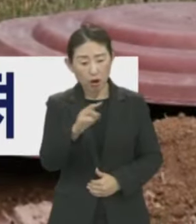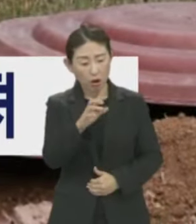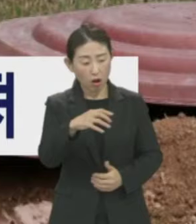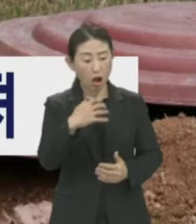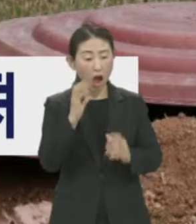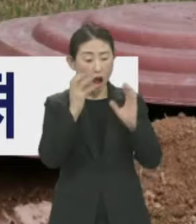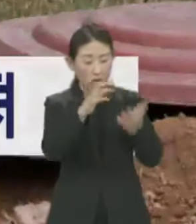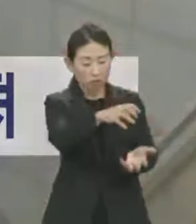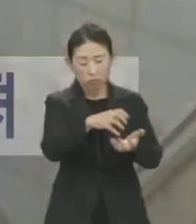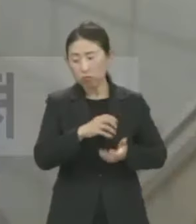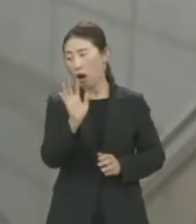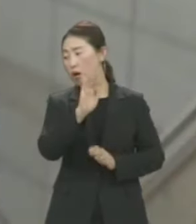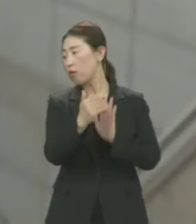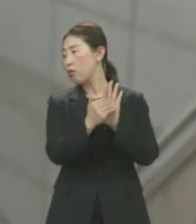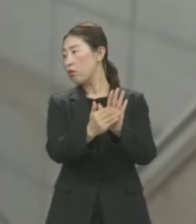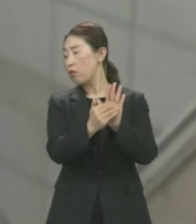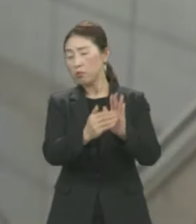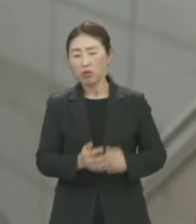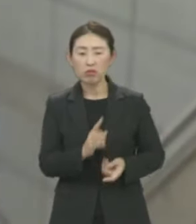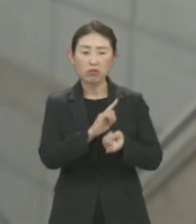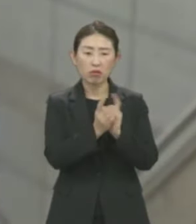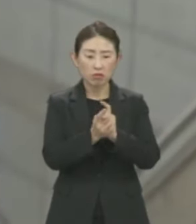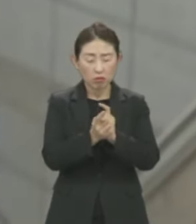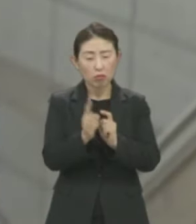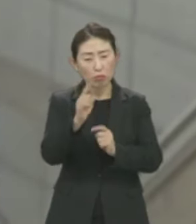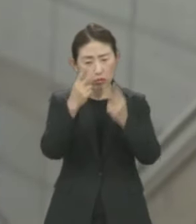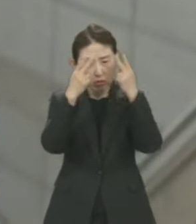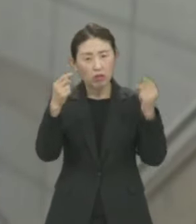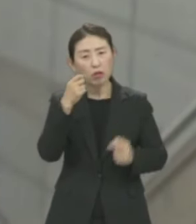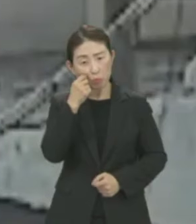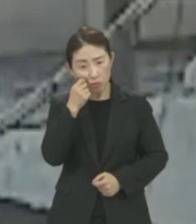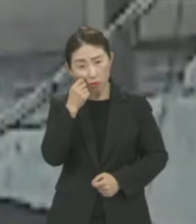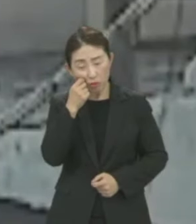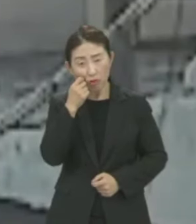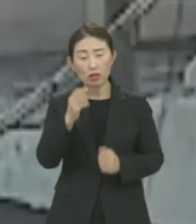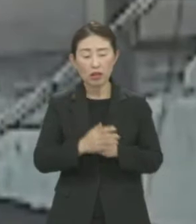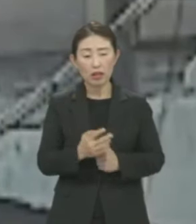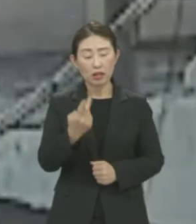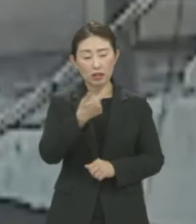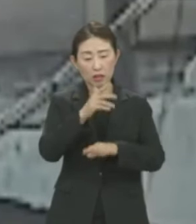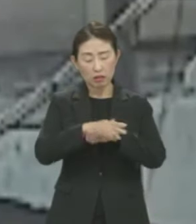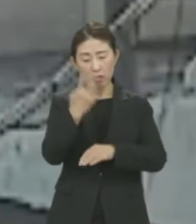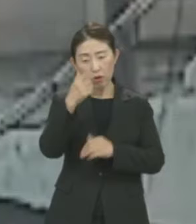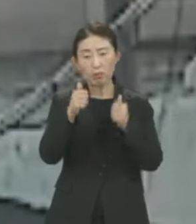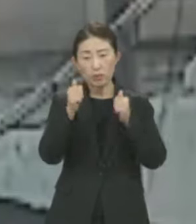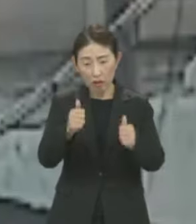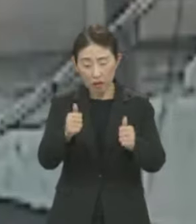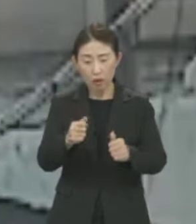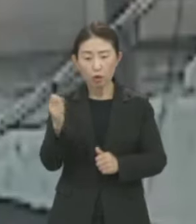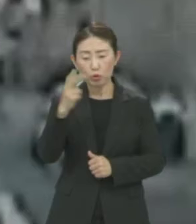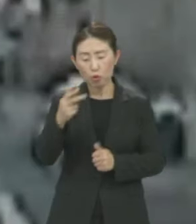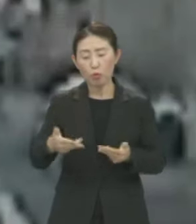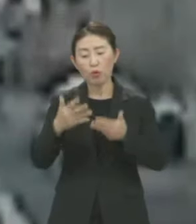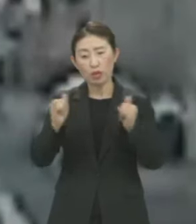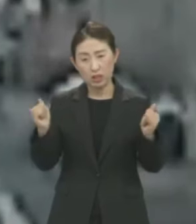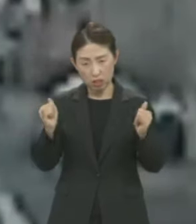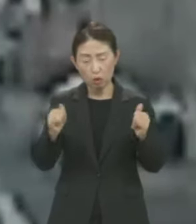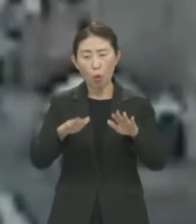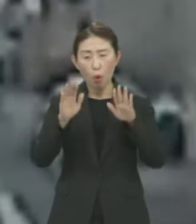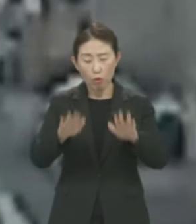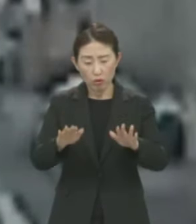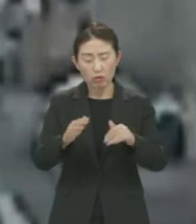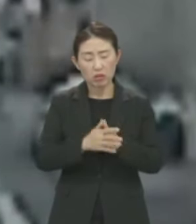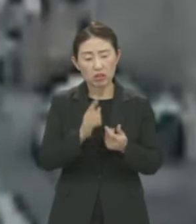이후 시신 인계마저 거부해 장례를 치르지 못한 가운데 대전 직원과 아동보호전문기관 등 봉사자들이